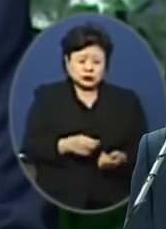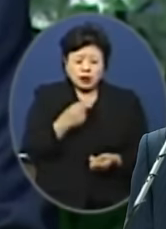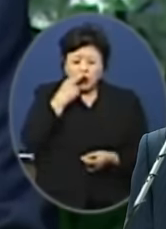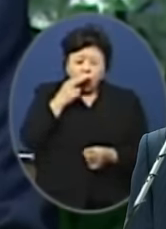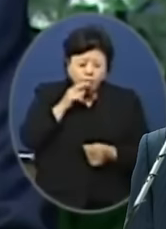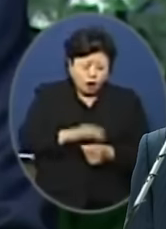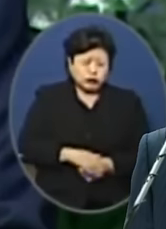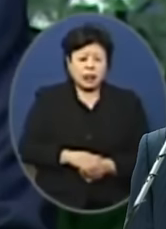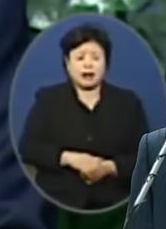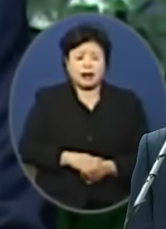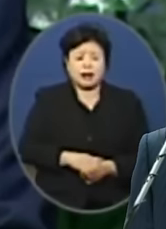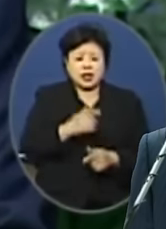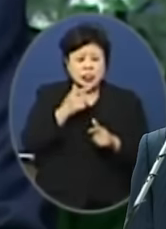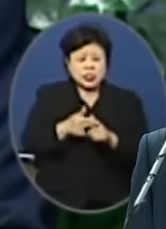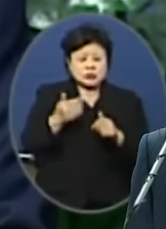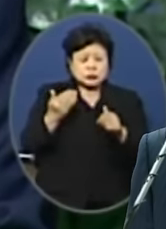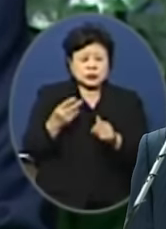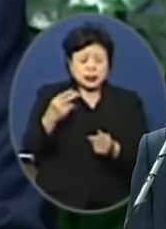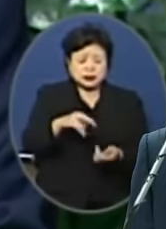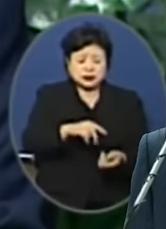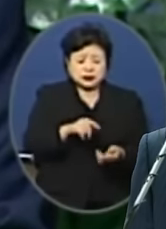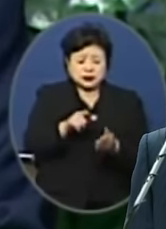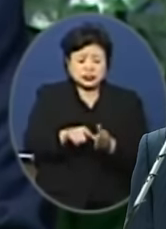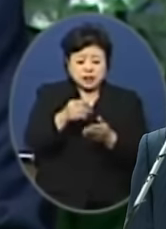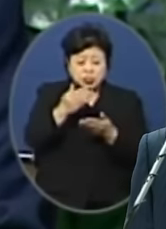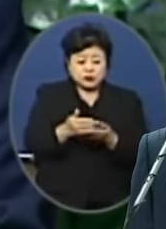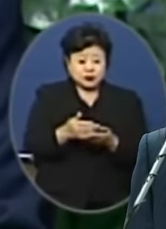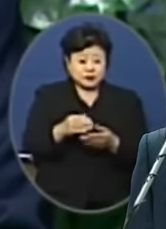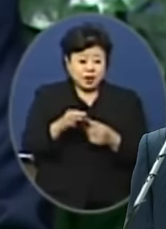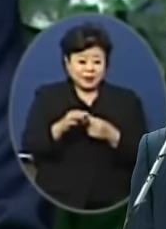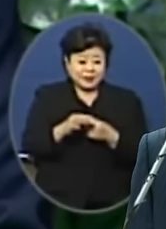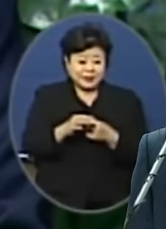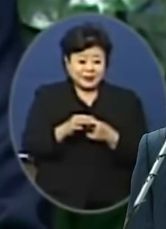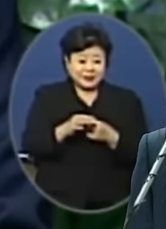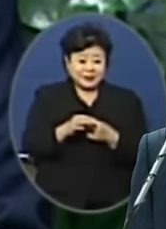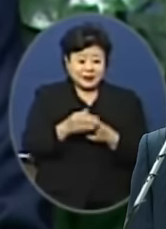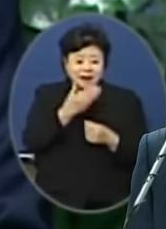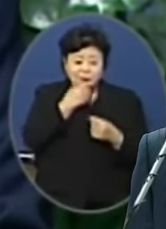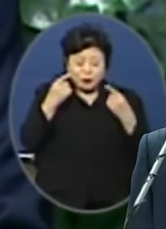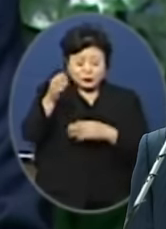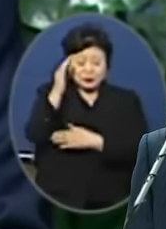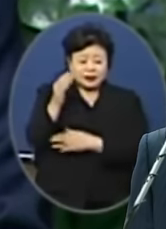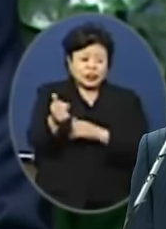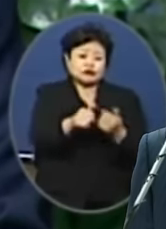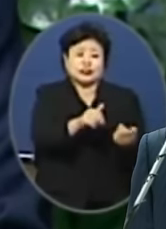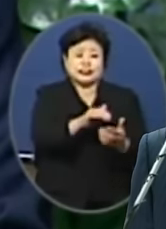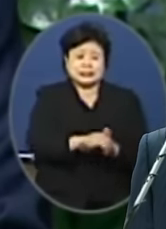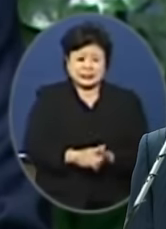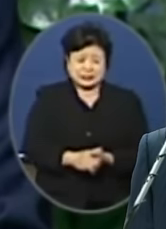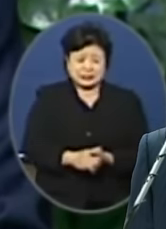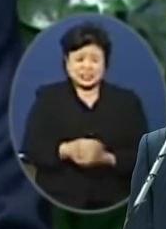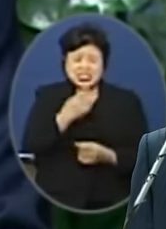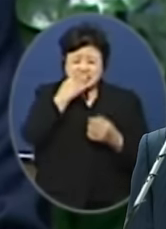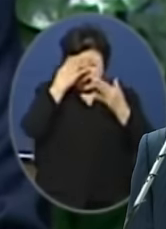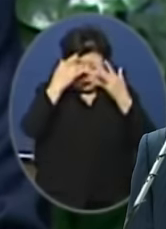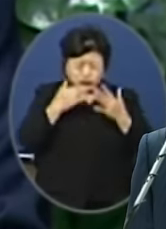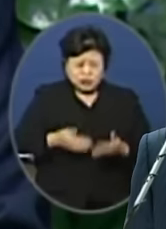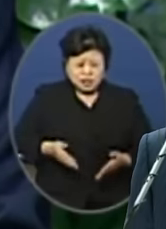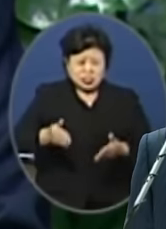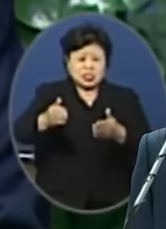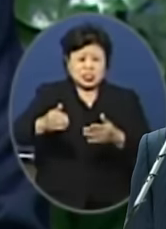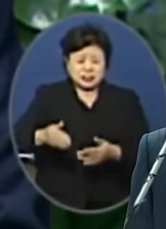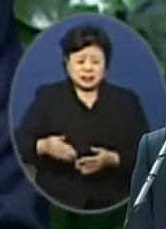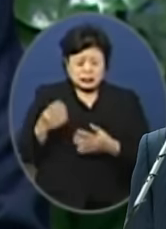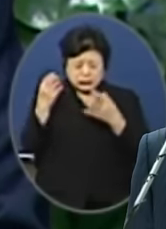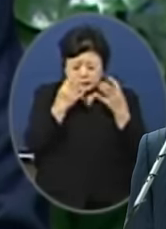억울합니다. 예수님께서 다시 한번 기회를 주시면 복음을 지나다가 죽어야지 눈에 길을 잃고 죽었으면